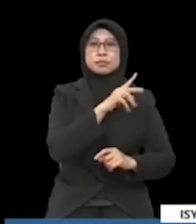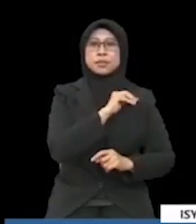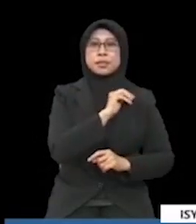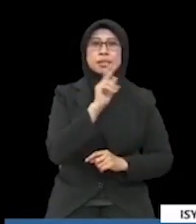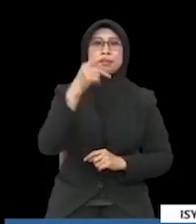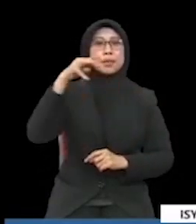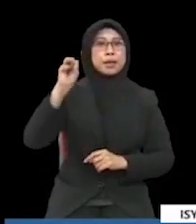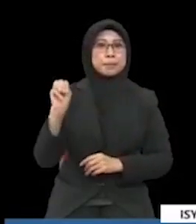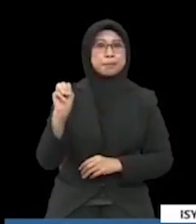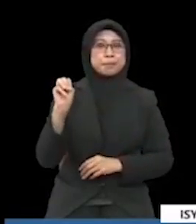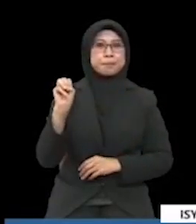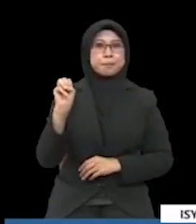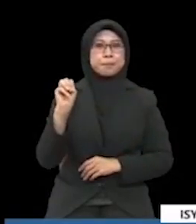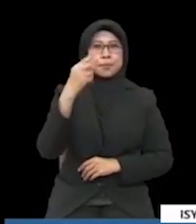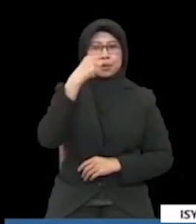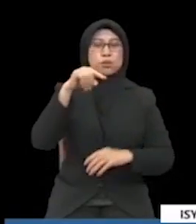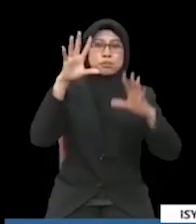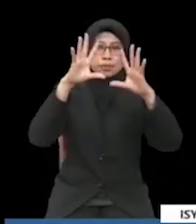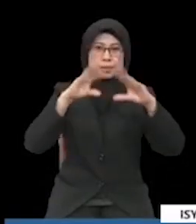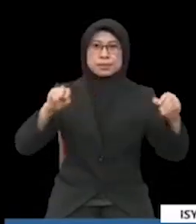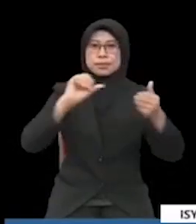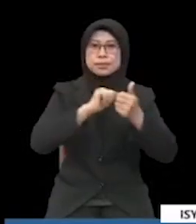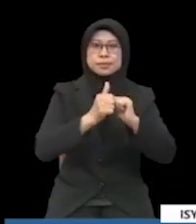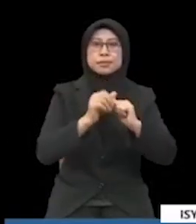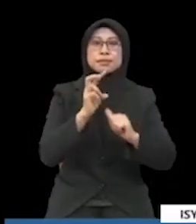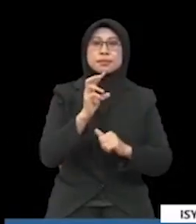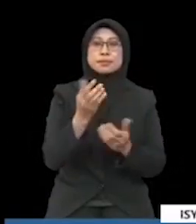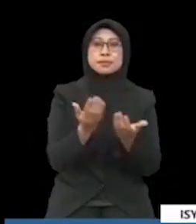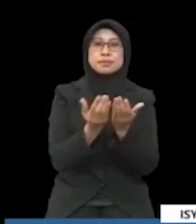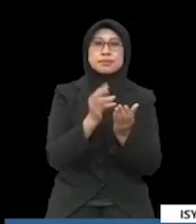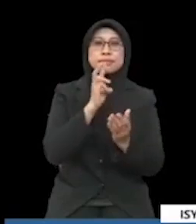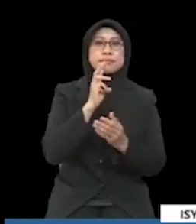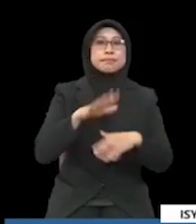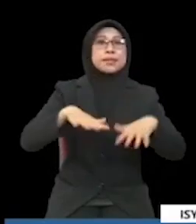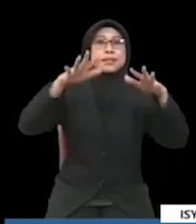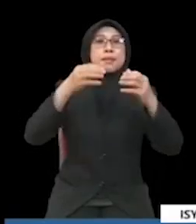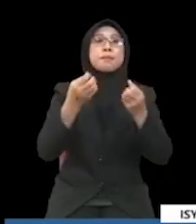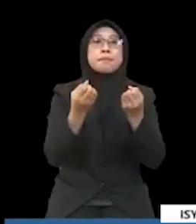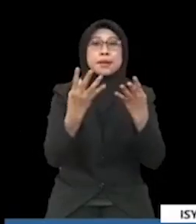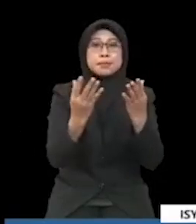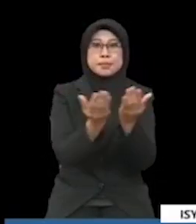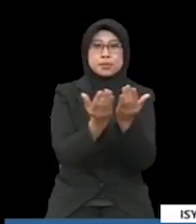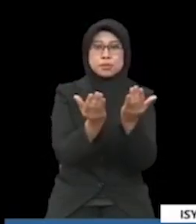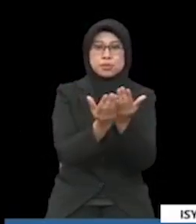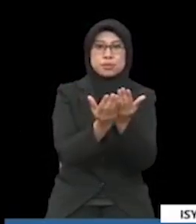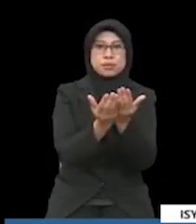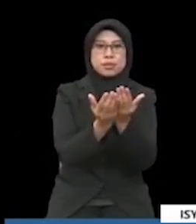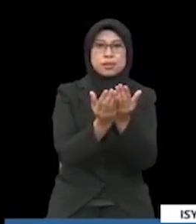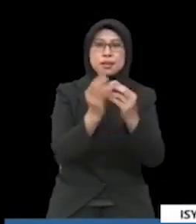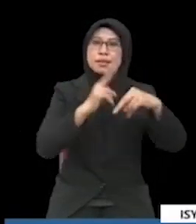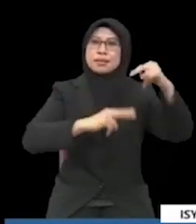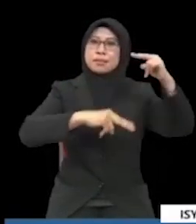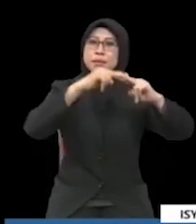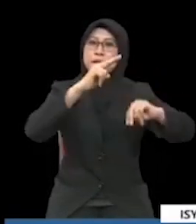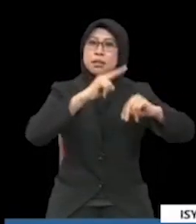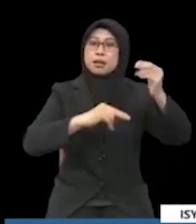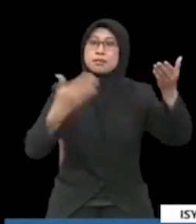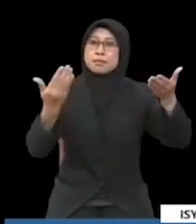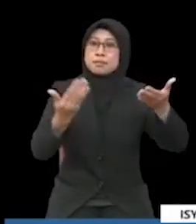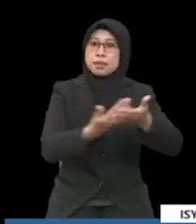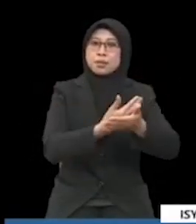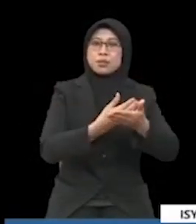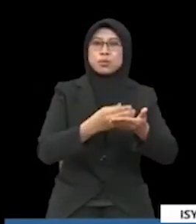Kementerian Pendidikan di dalam mengatasi masalah sekolah banjir ini dan berapa bos sekolah yang akan dipindah baru